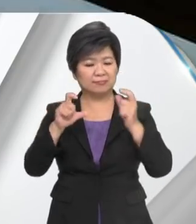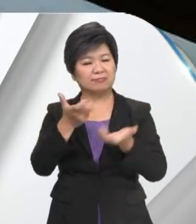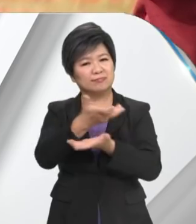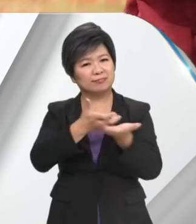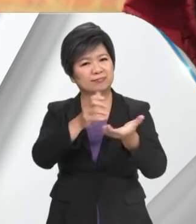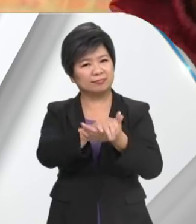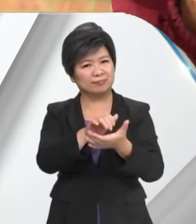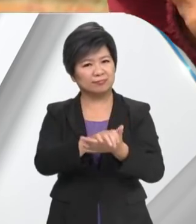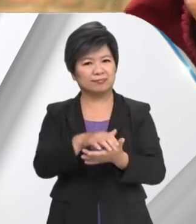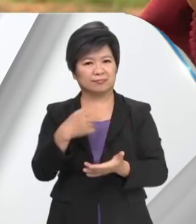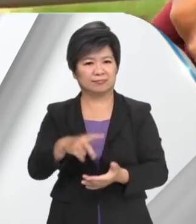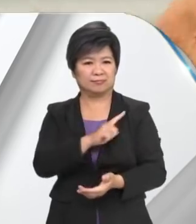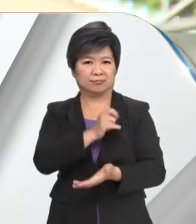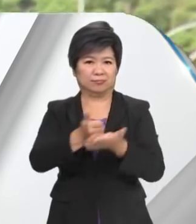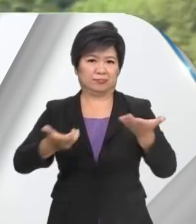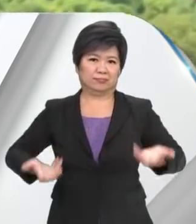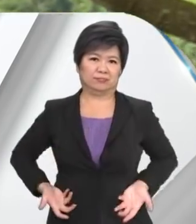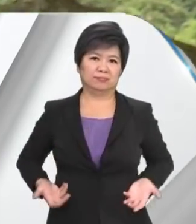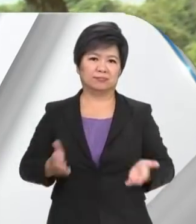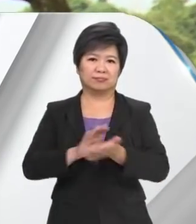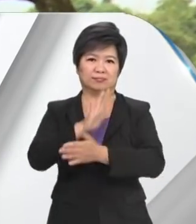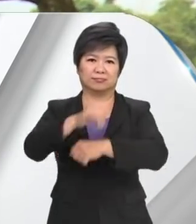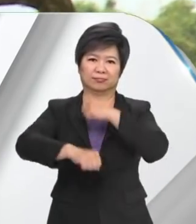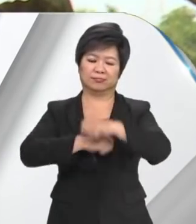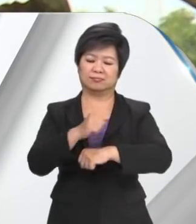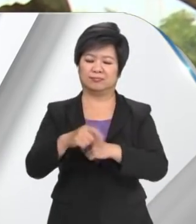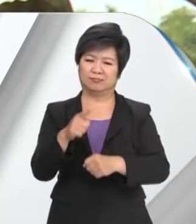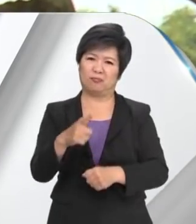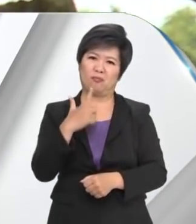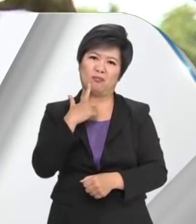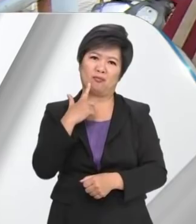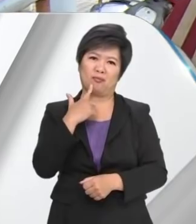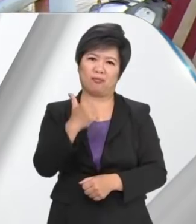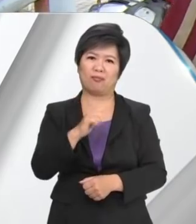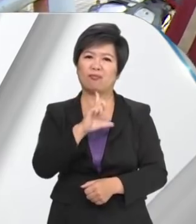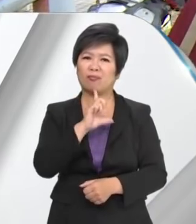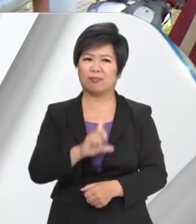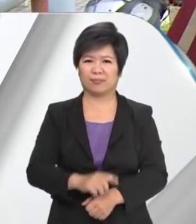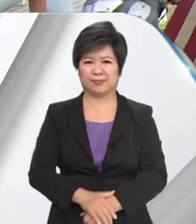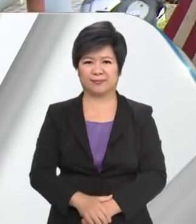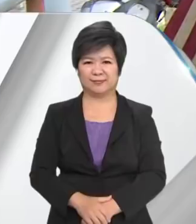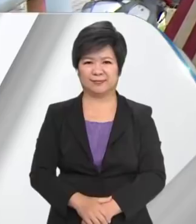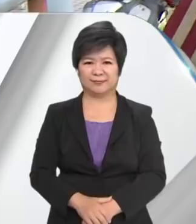友，每本自家退休以后嘅生活当精彩。客家新闻总司命。苗栗报道。